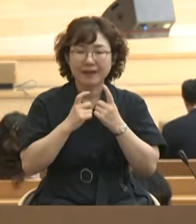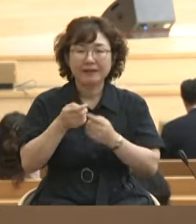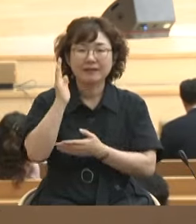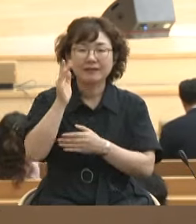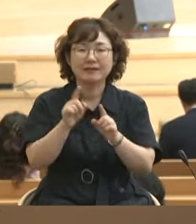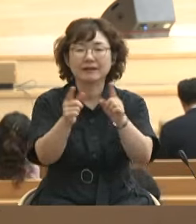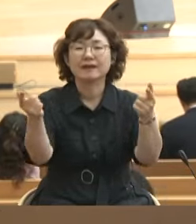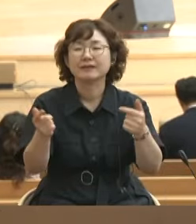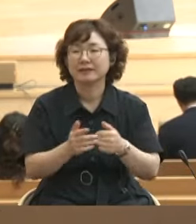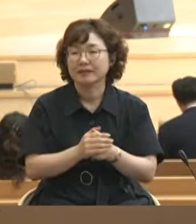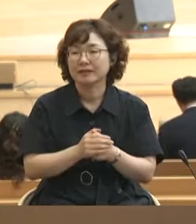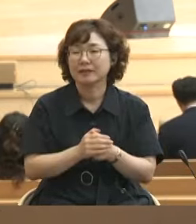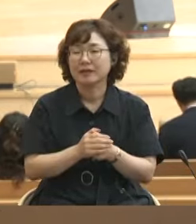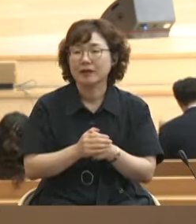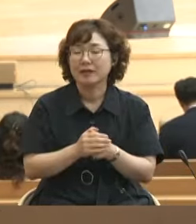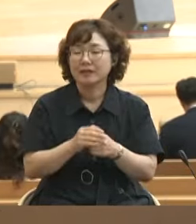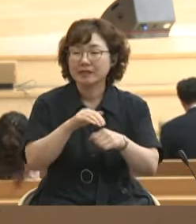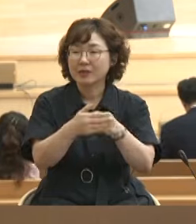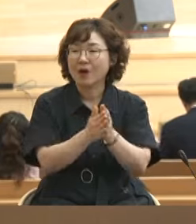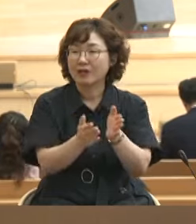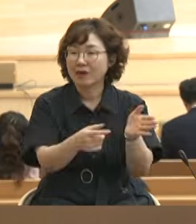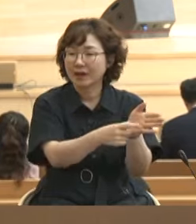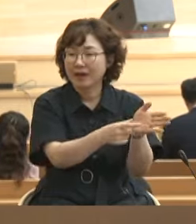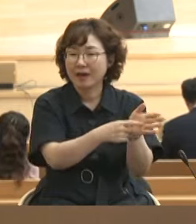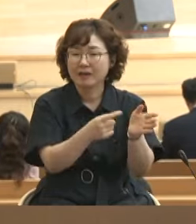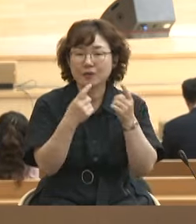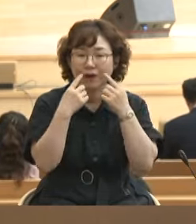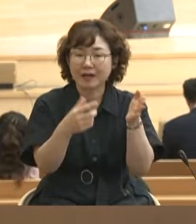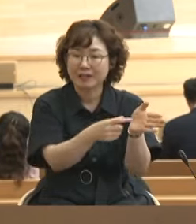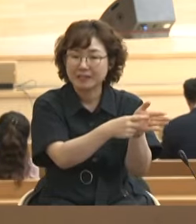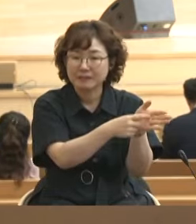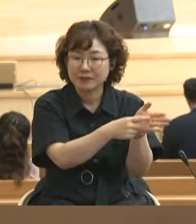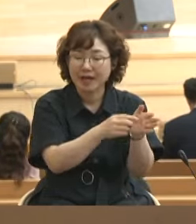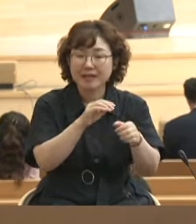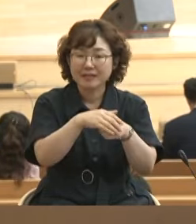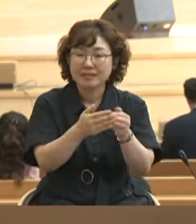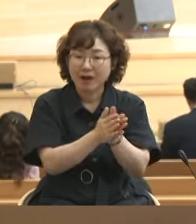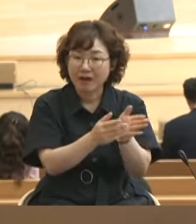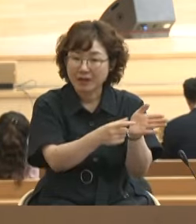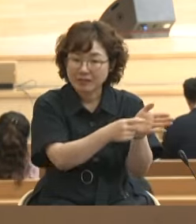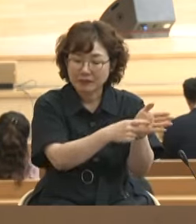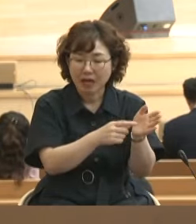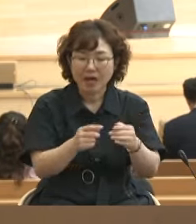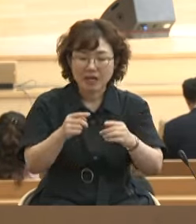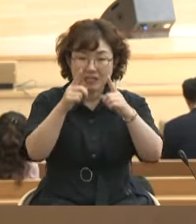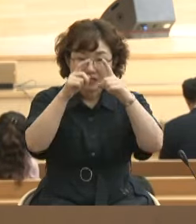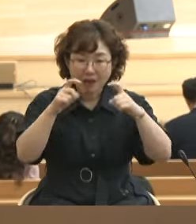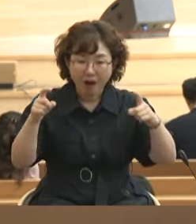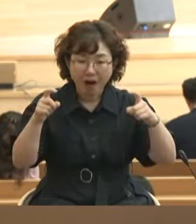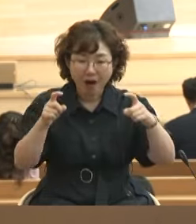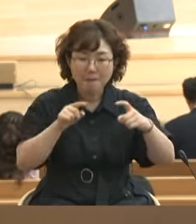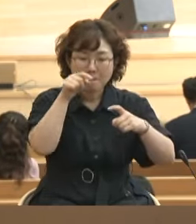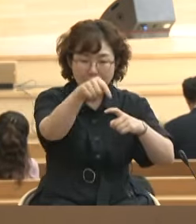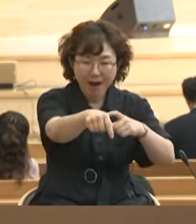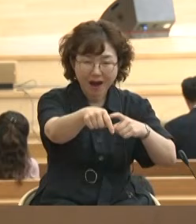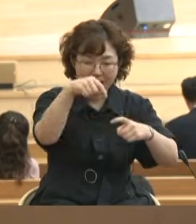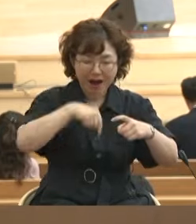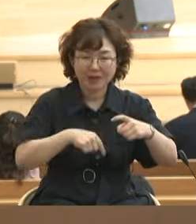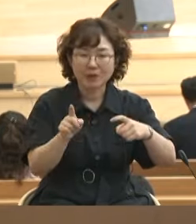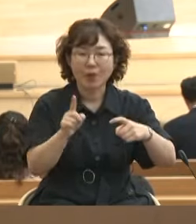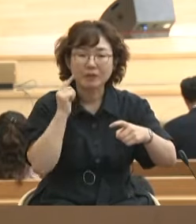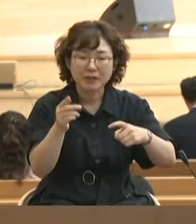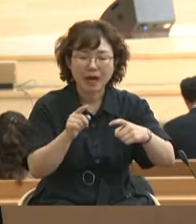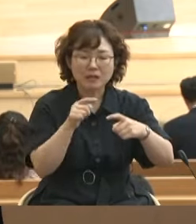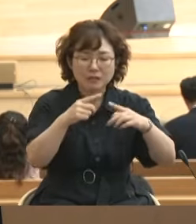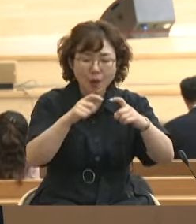아니에요. 성경 얘기예요. 다 성 안에 밖에. 밖에